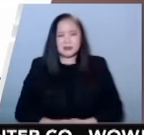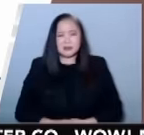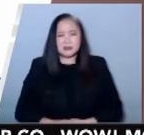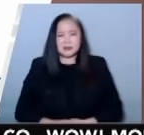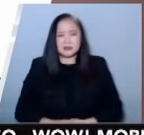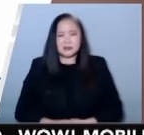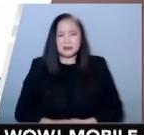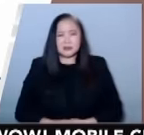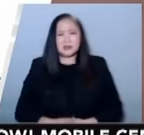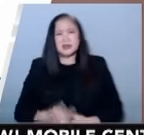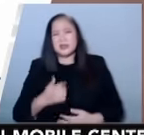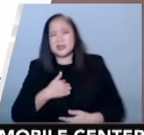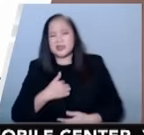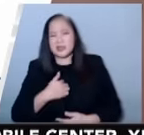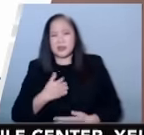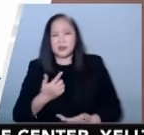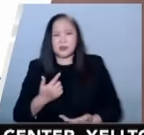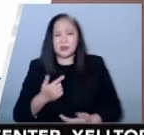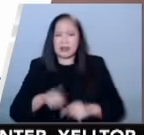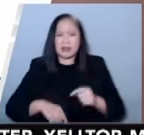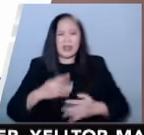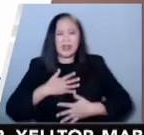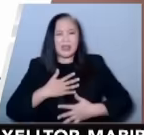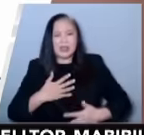masyado makahinga ng maayos kasi